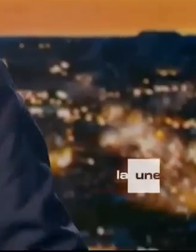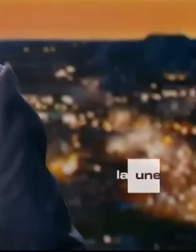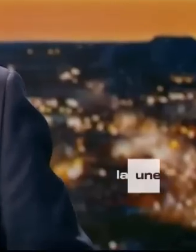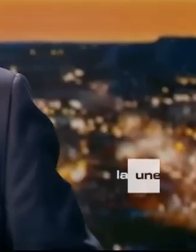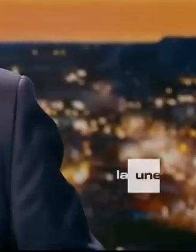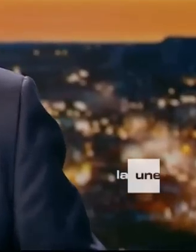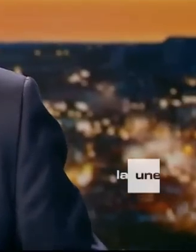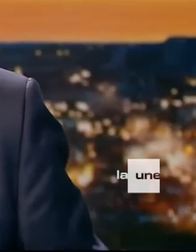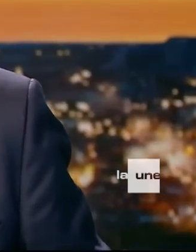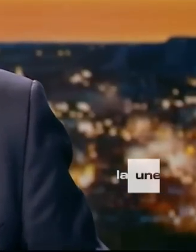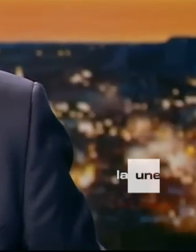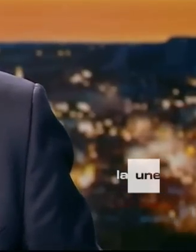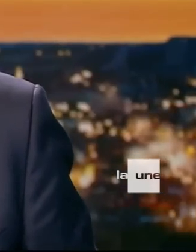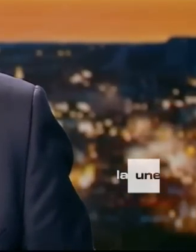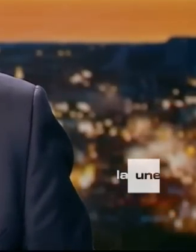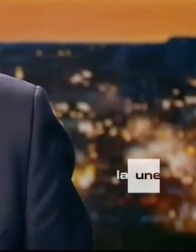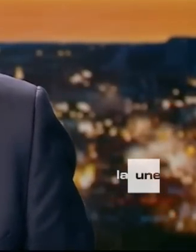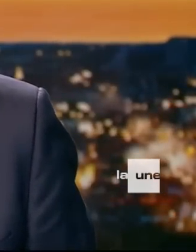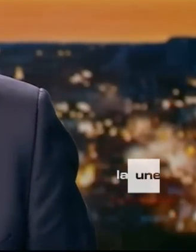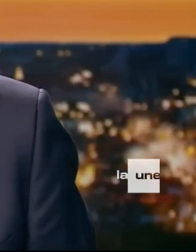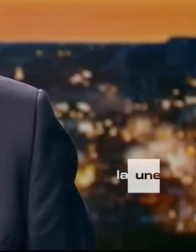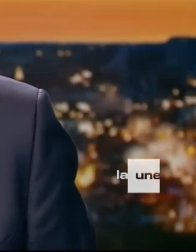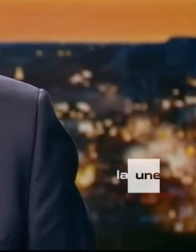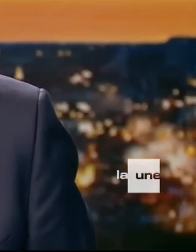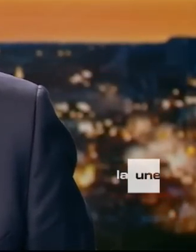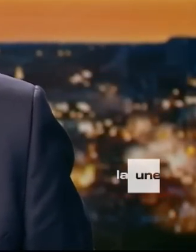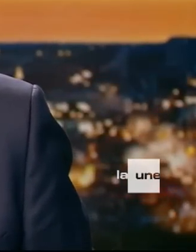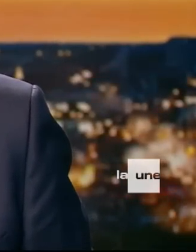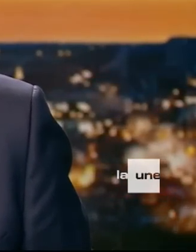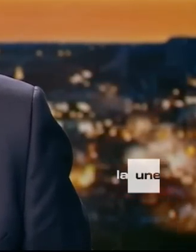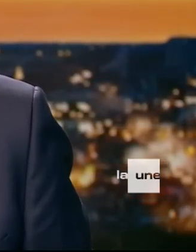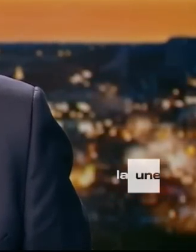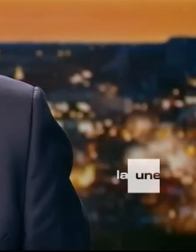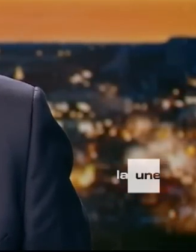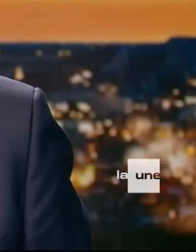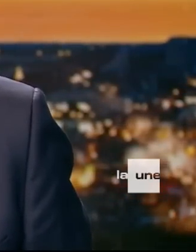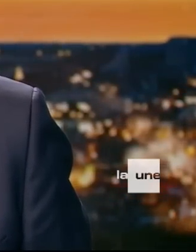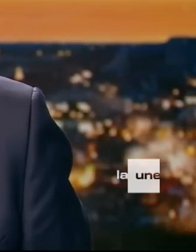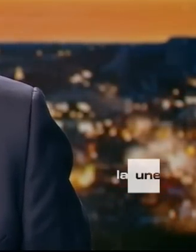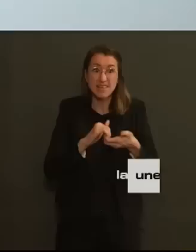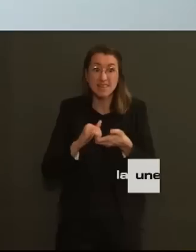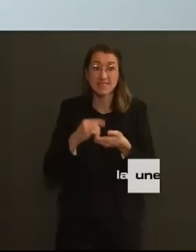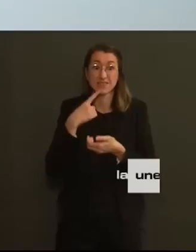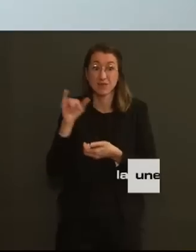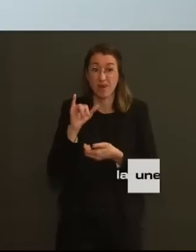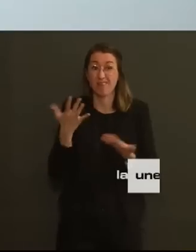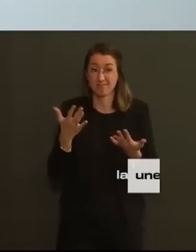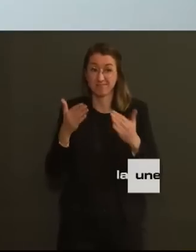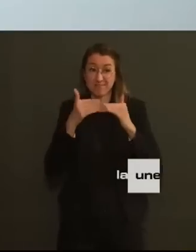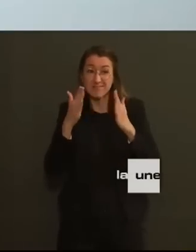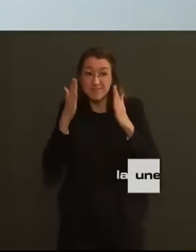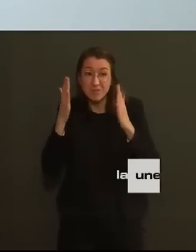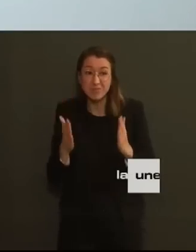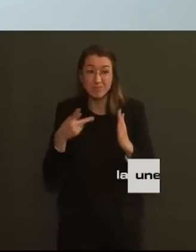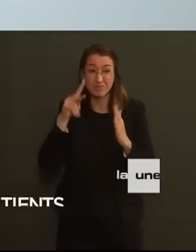Bonsoir à toutes, bonsoir à tous. La situation concernant l'épidémie de coronavirus reste très inquiétante chez nous en Belgique. Le centre de crise a analysé une nouvelle fois